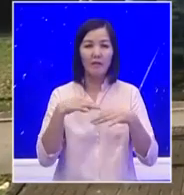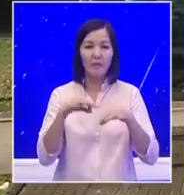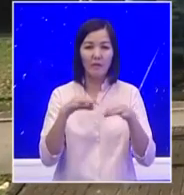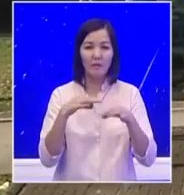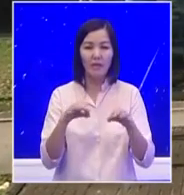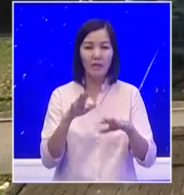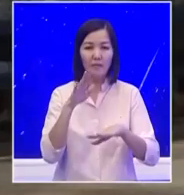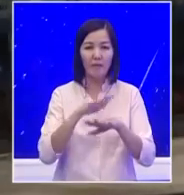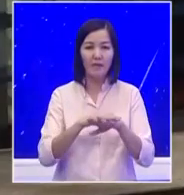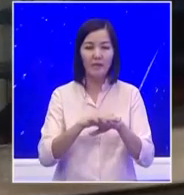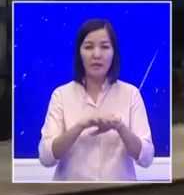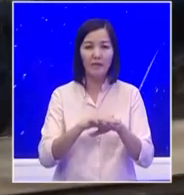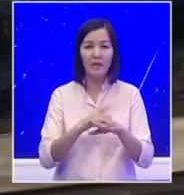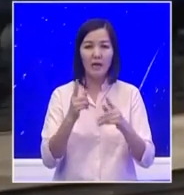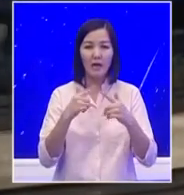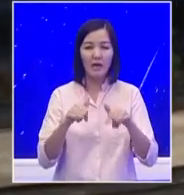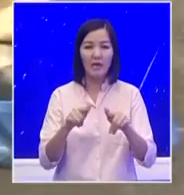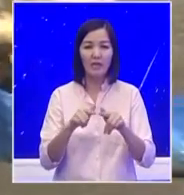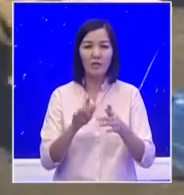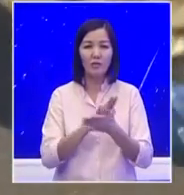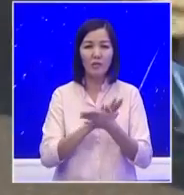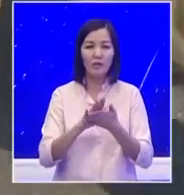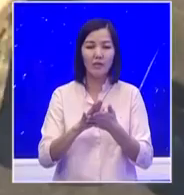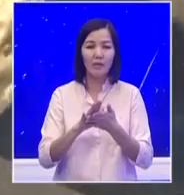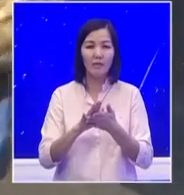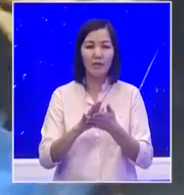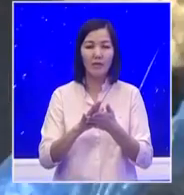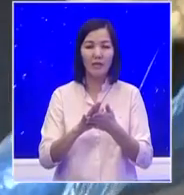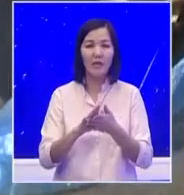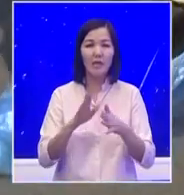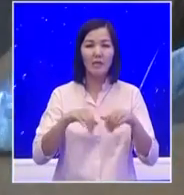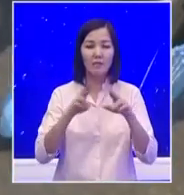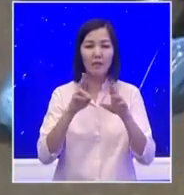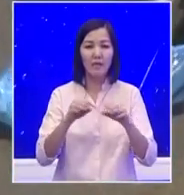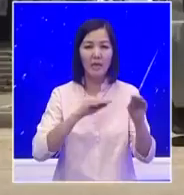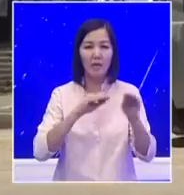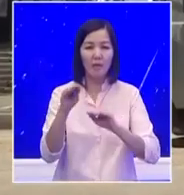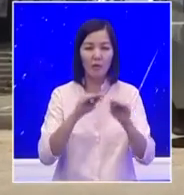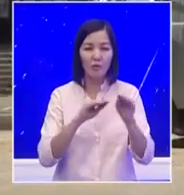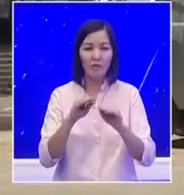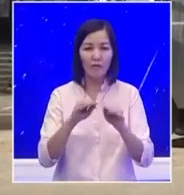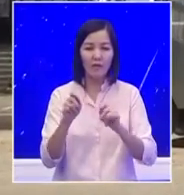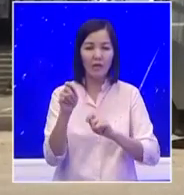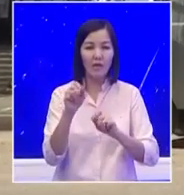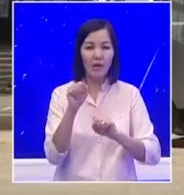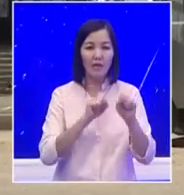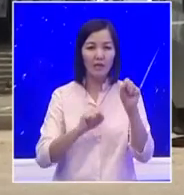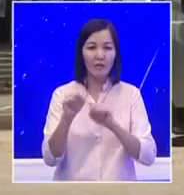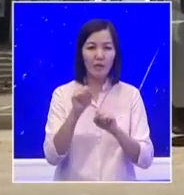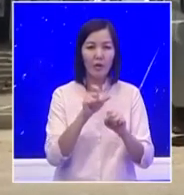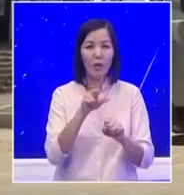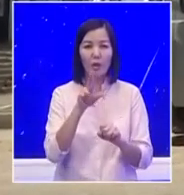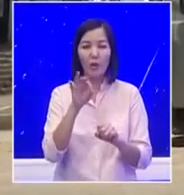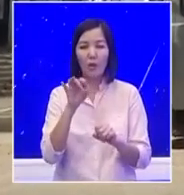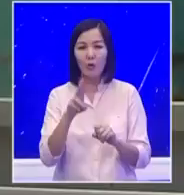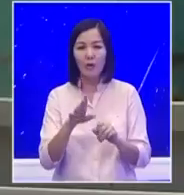на базе городской ветстанции организованы масштабные санитарные мероприятия. Специально оборудованная автотехника производит дезинфекцию препаратом абактерил-хлор